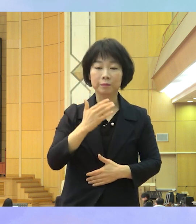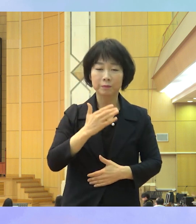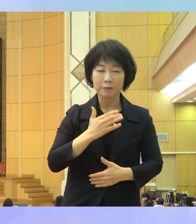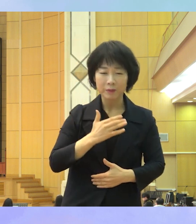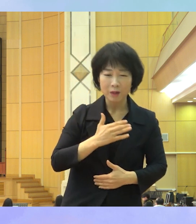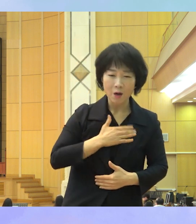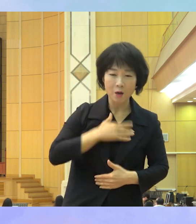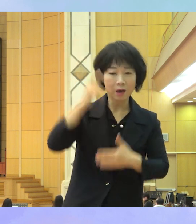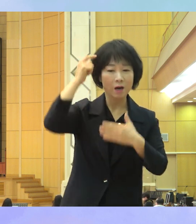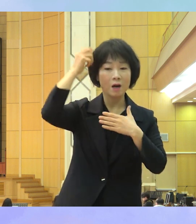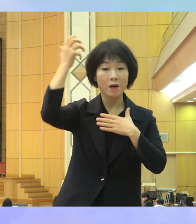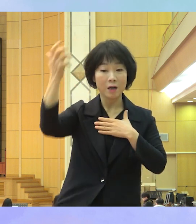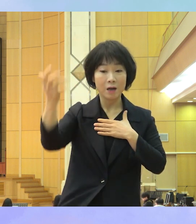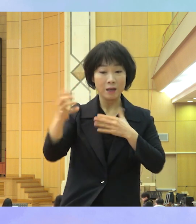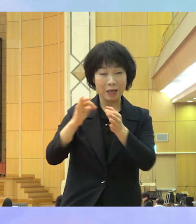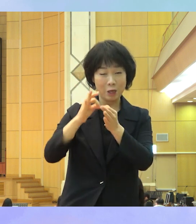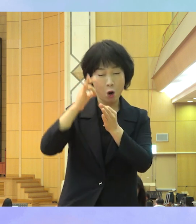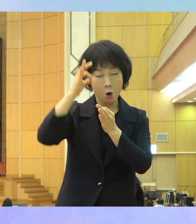내